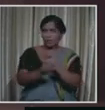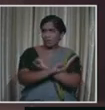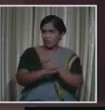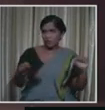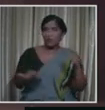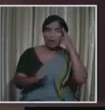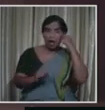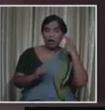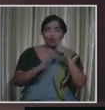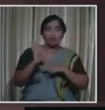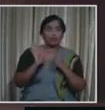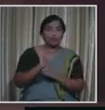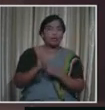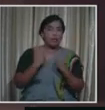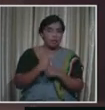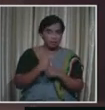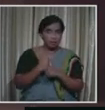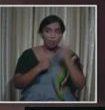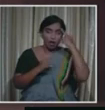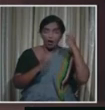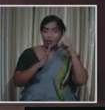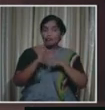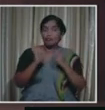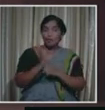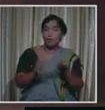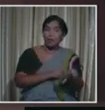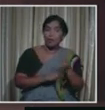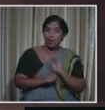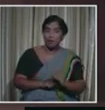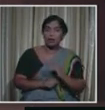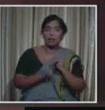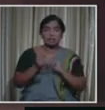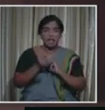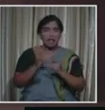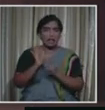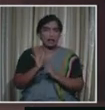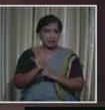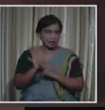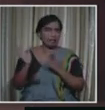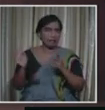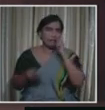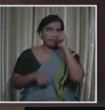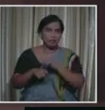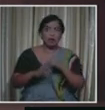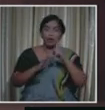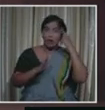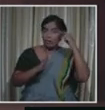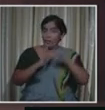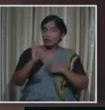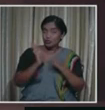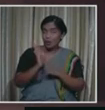kalu Juliet nirmana kara. Kalu Juliet pahar dengan gie kau itu, Cyril metiula, Nandi metiula. Kalu Juliet nirmana